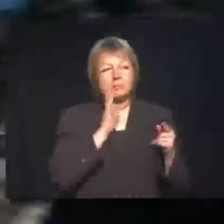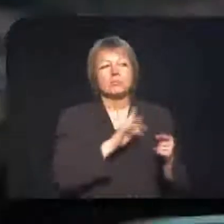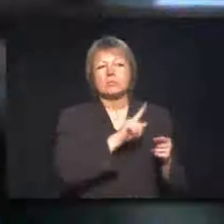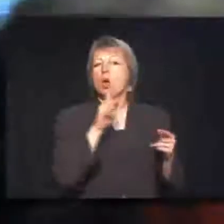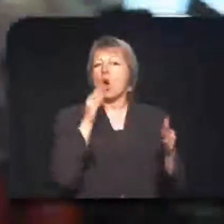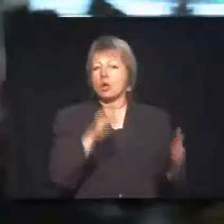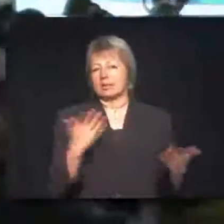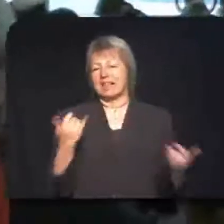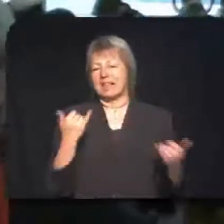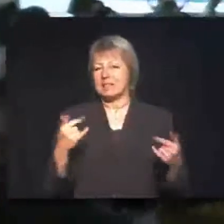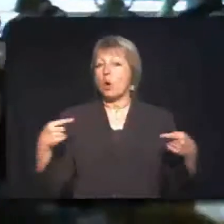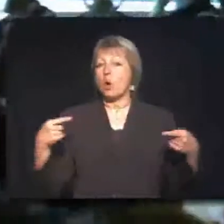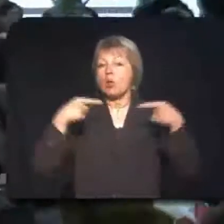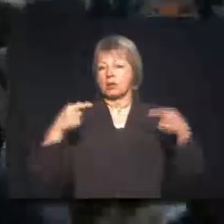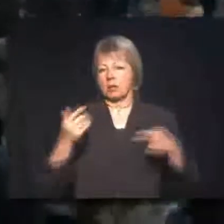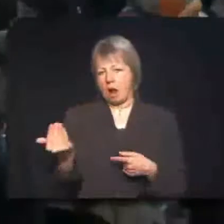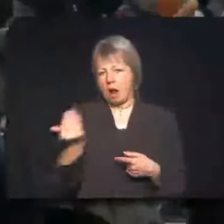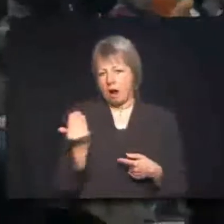kontra